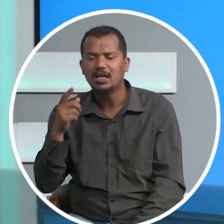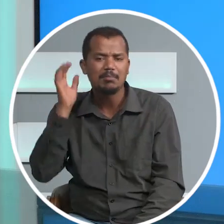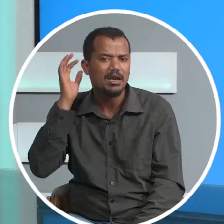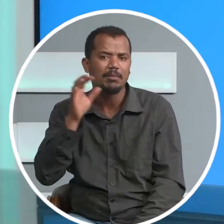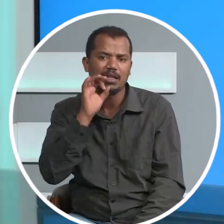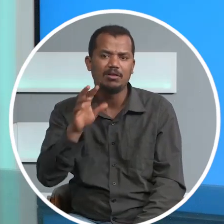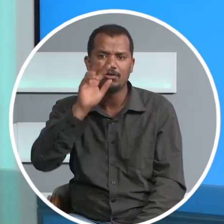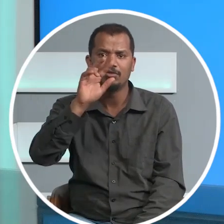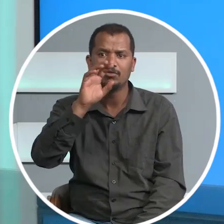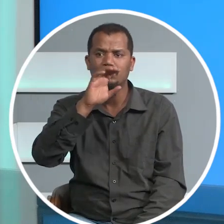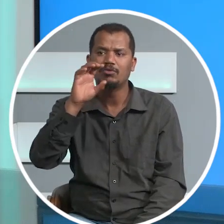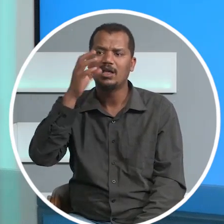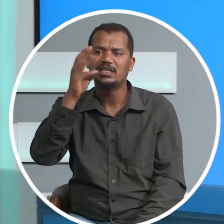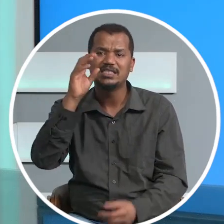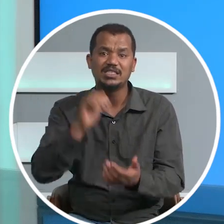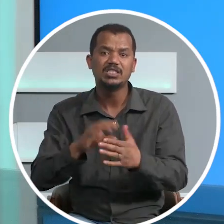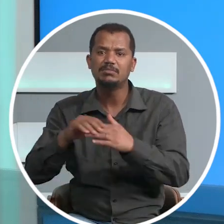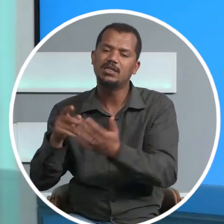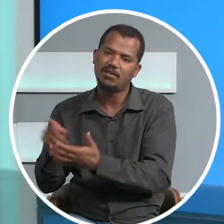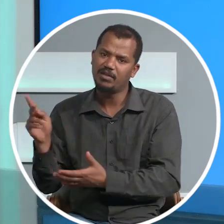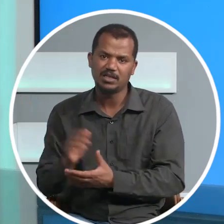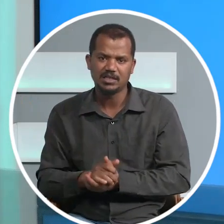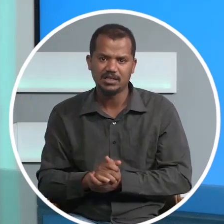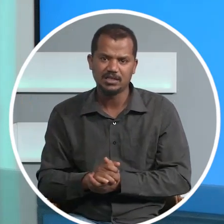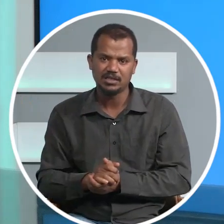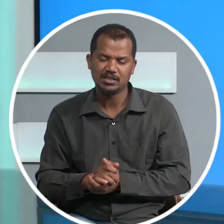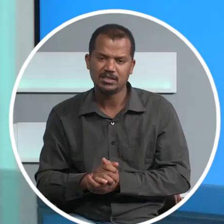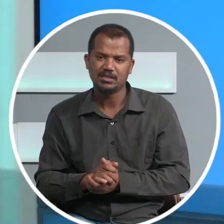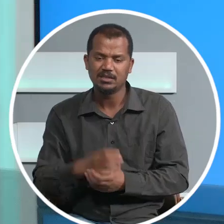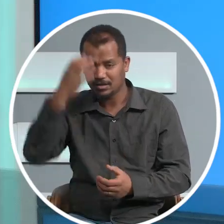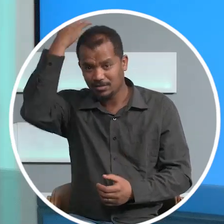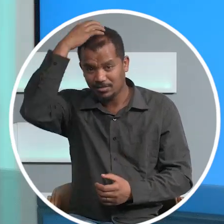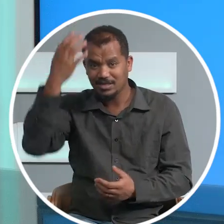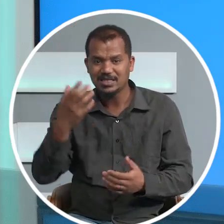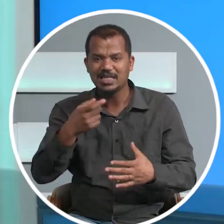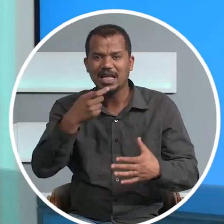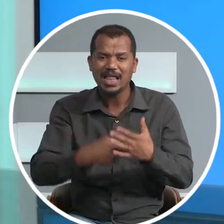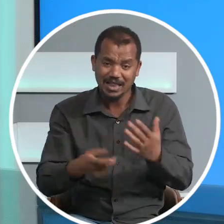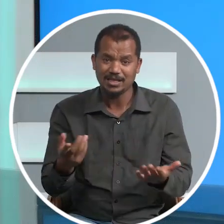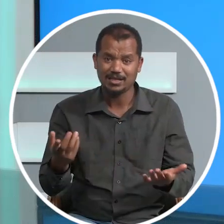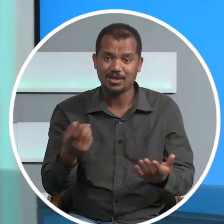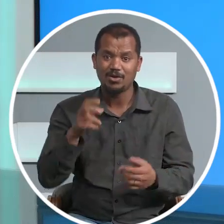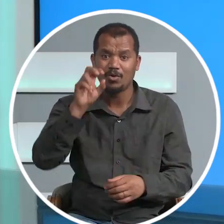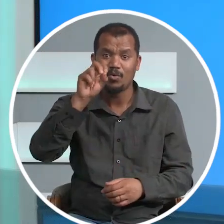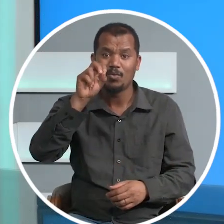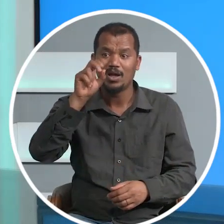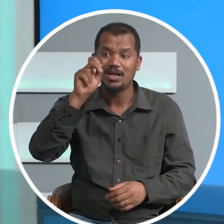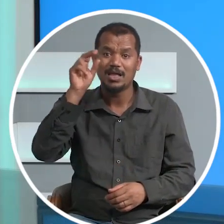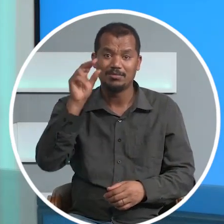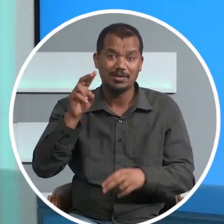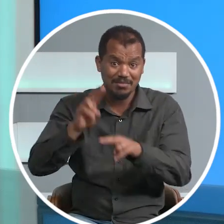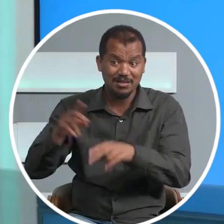የለም። 316 ሺህ ብር ከፈለ እና ያ ነገር መንግስት ቀረጥ አልጠየቀንም። ግን እዛው ወደቡ ላይ